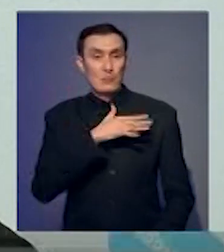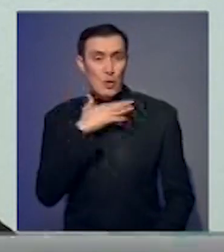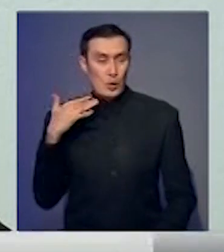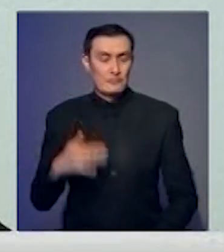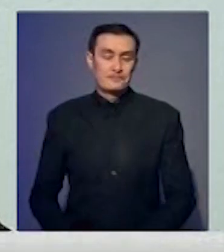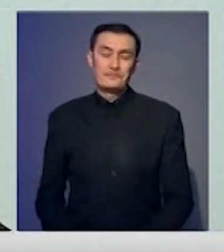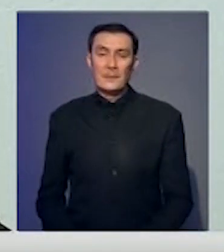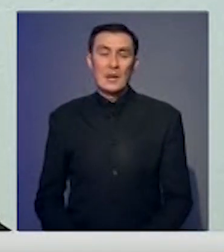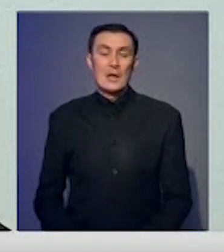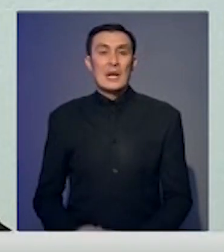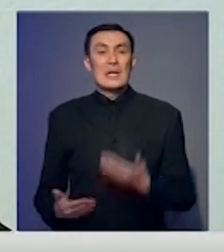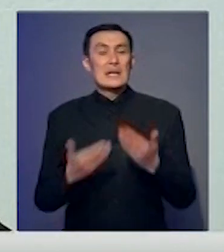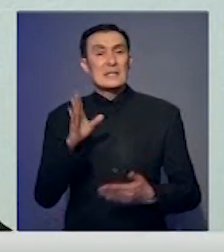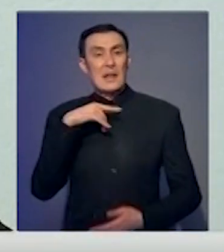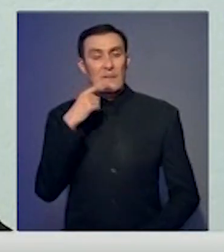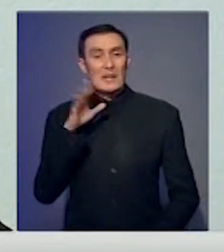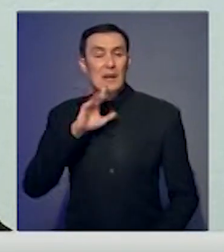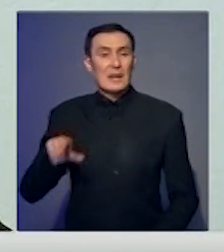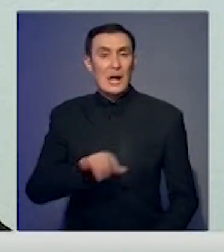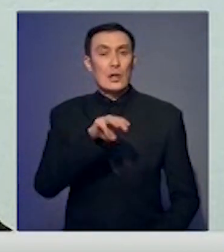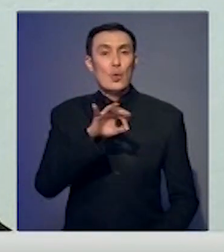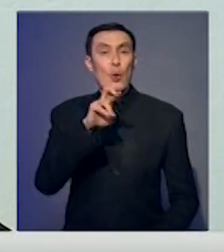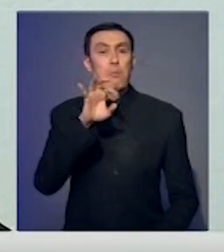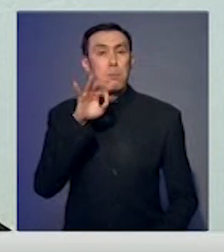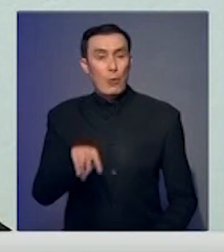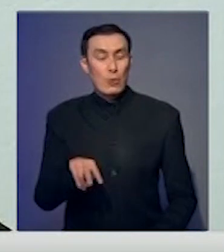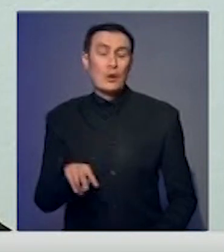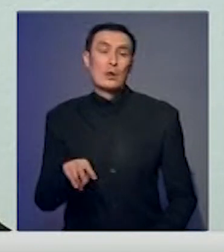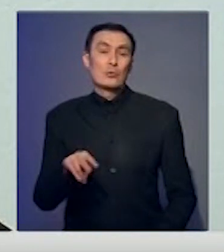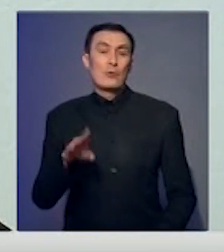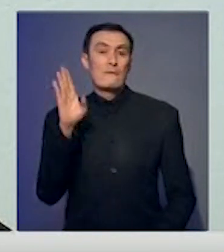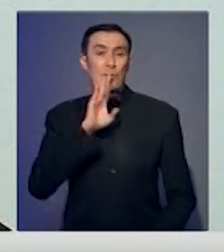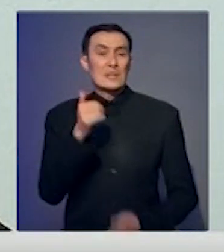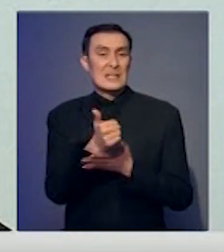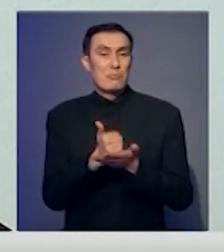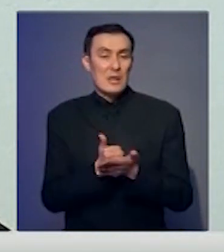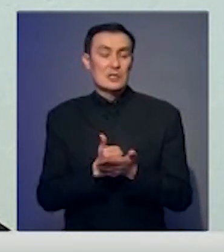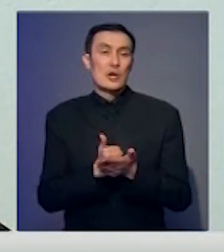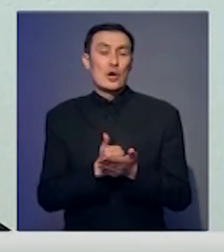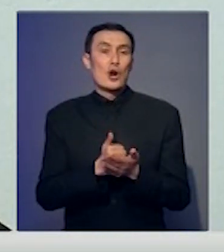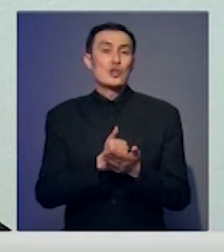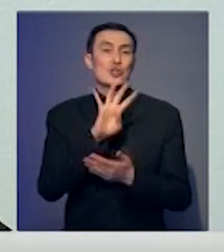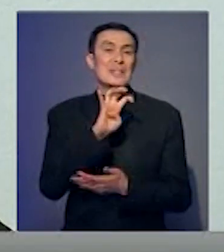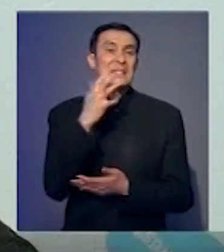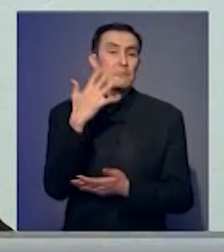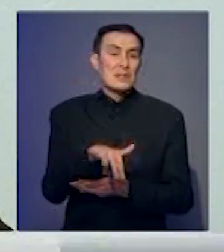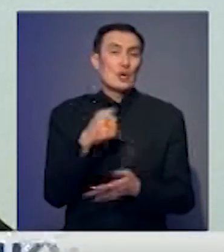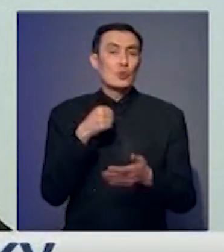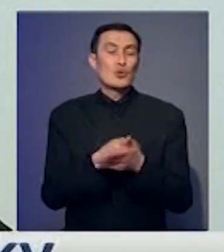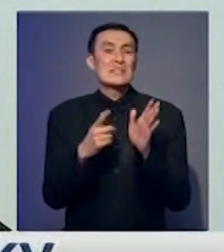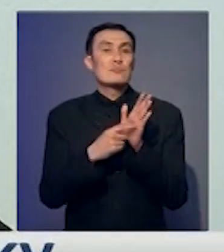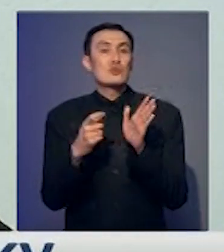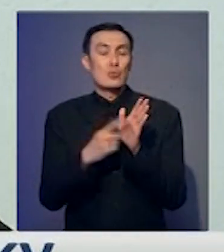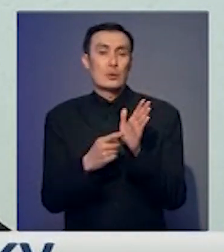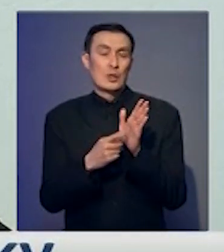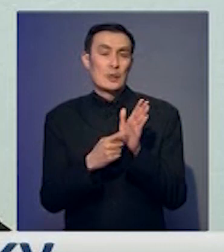о бассейне реки Тобол, то здесь влагозапасы от 450 до